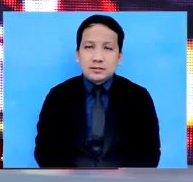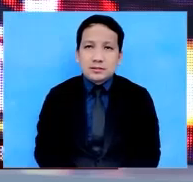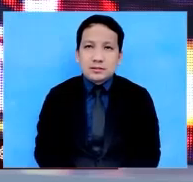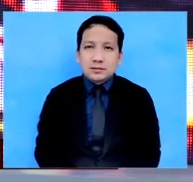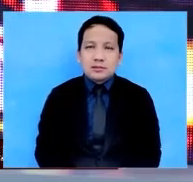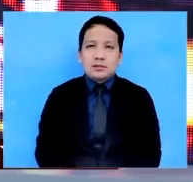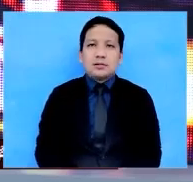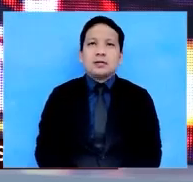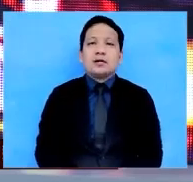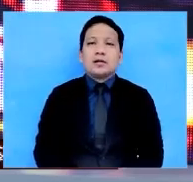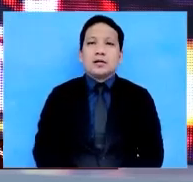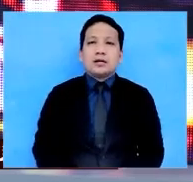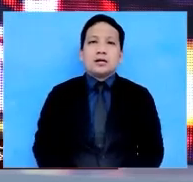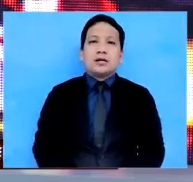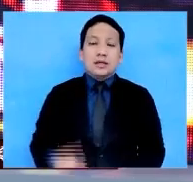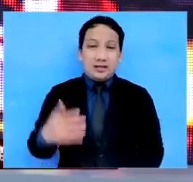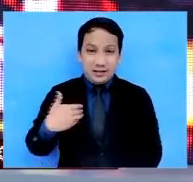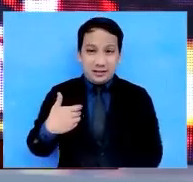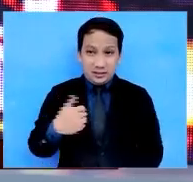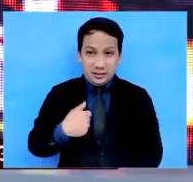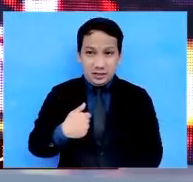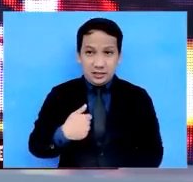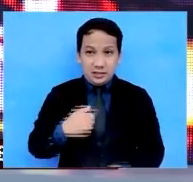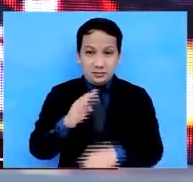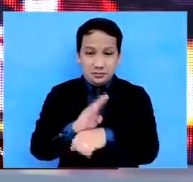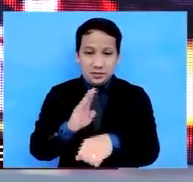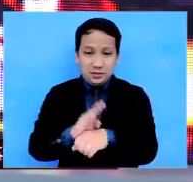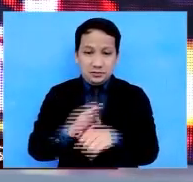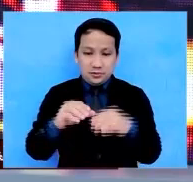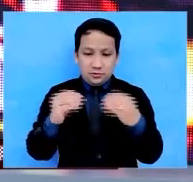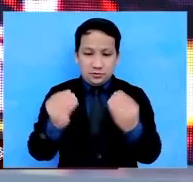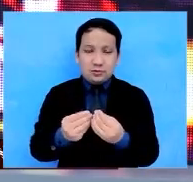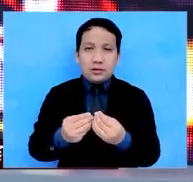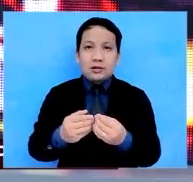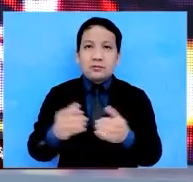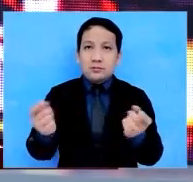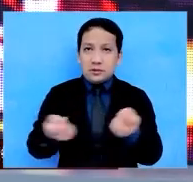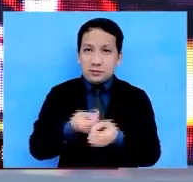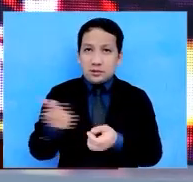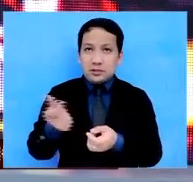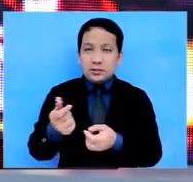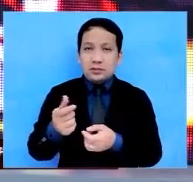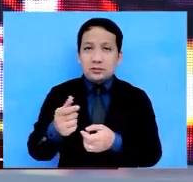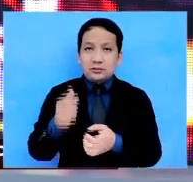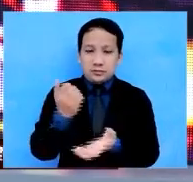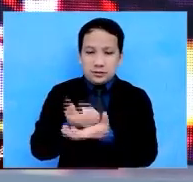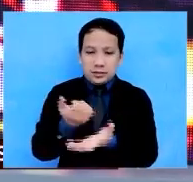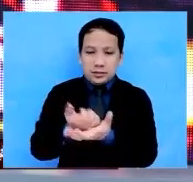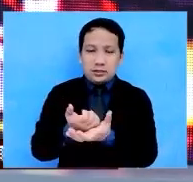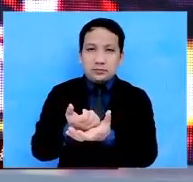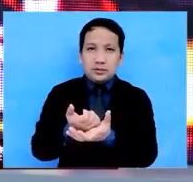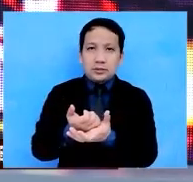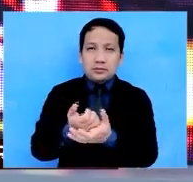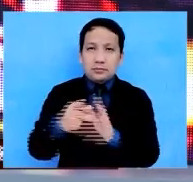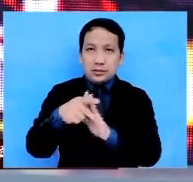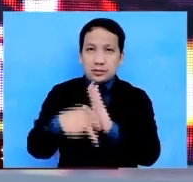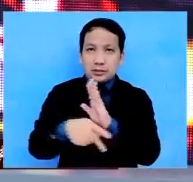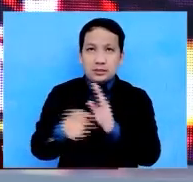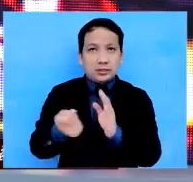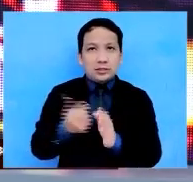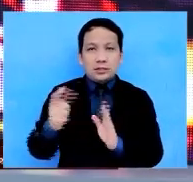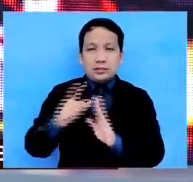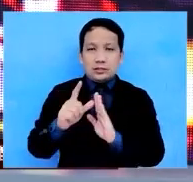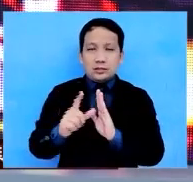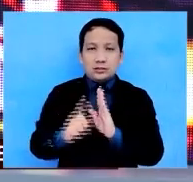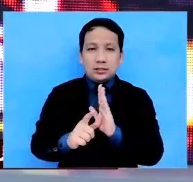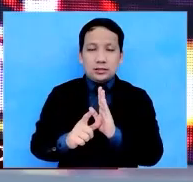Pinalutang ng Canadian Chamber of Commerce of the Philippines ang tuluyang pagtanggal sa economic restrictions sa saligang batas. Sagot naman ng lokal na grupo